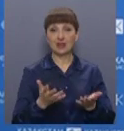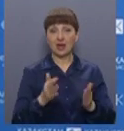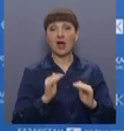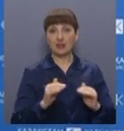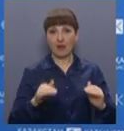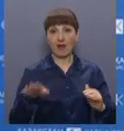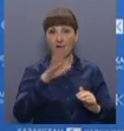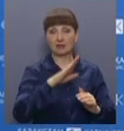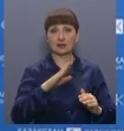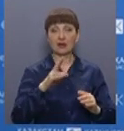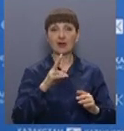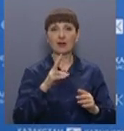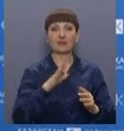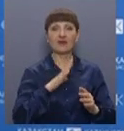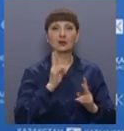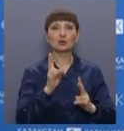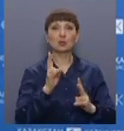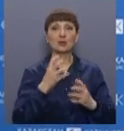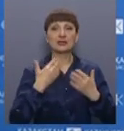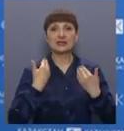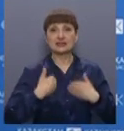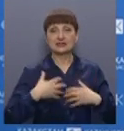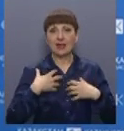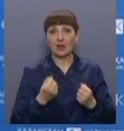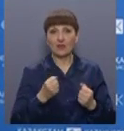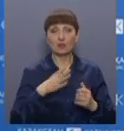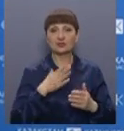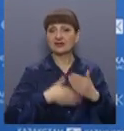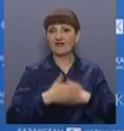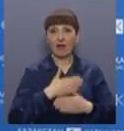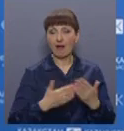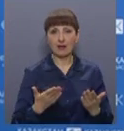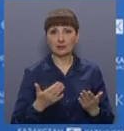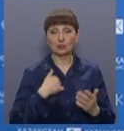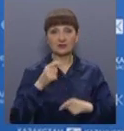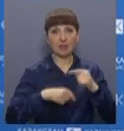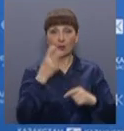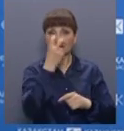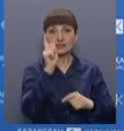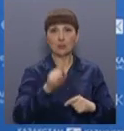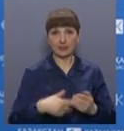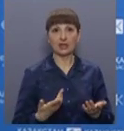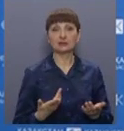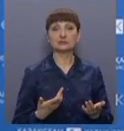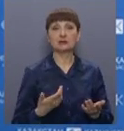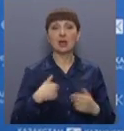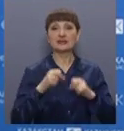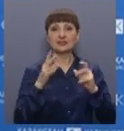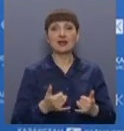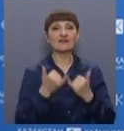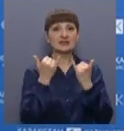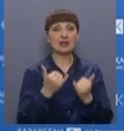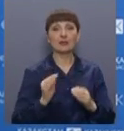ребята, которые имеют какие-либо ограничения по здоровью, с ампутированными конечностями. У нас бегают ребята слепые. Мы специально выделяем